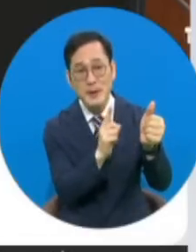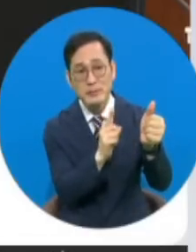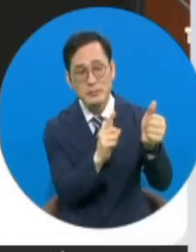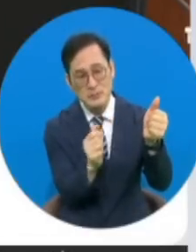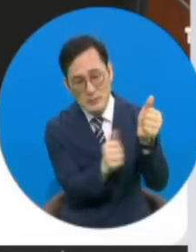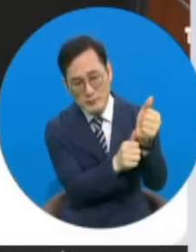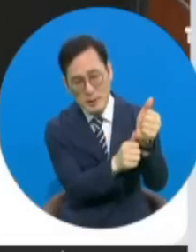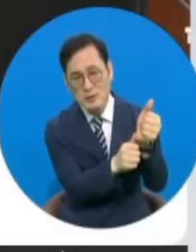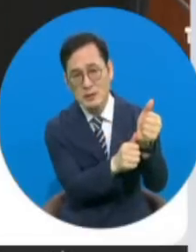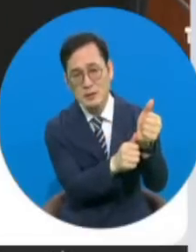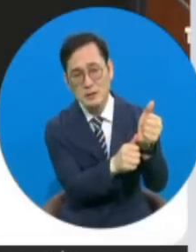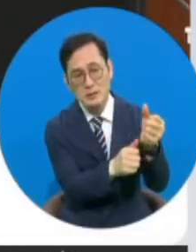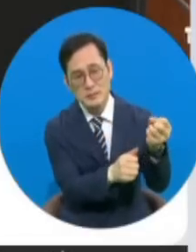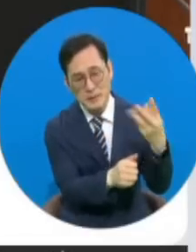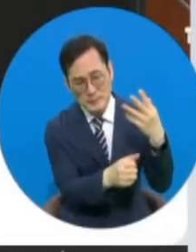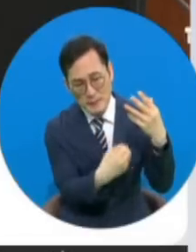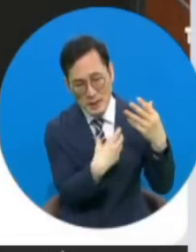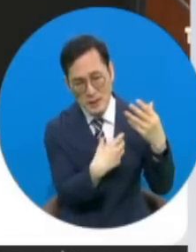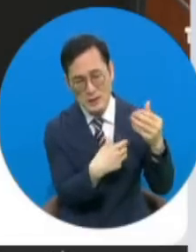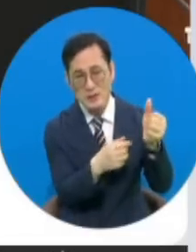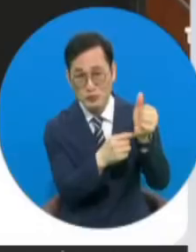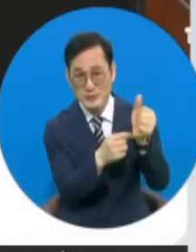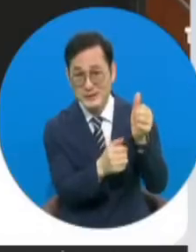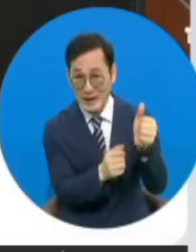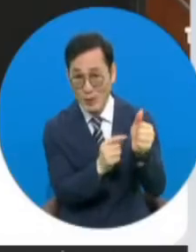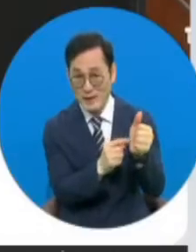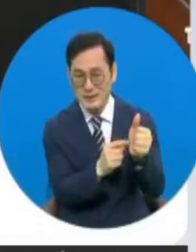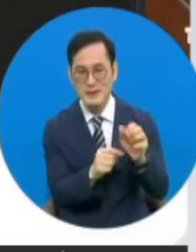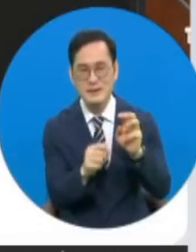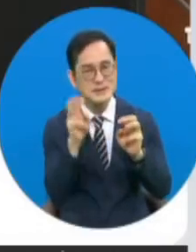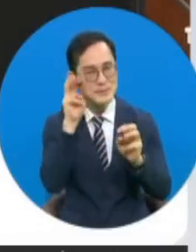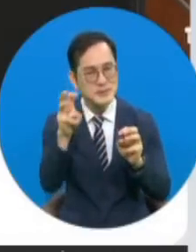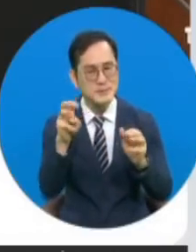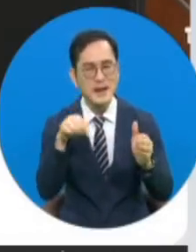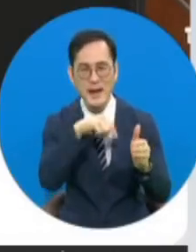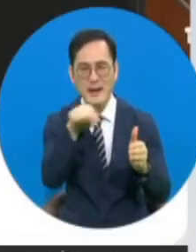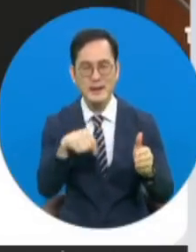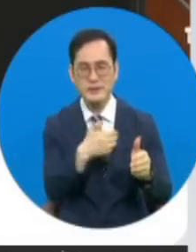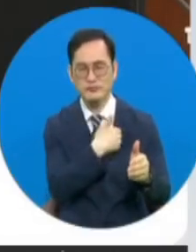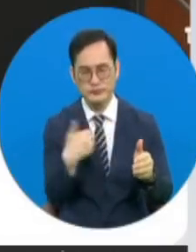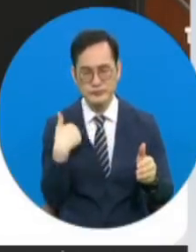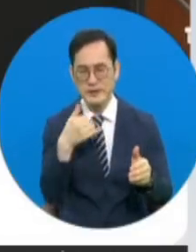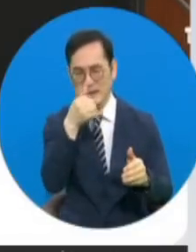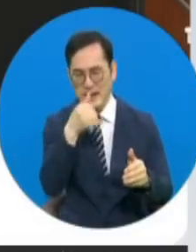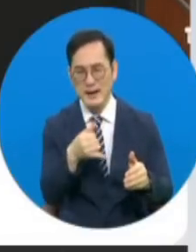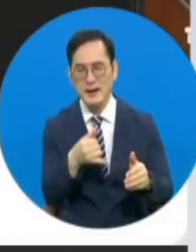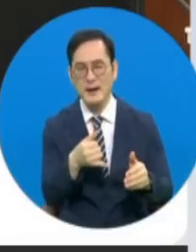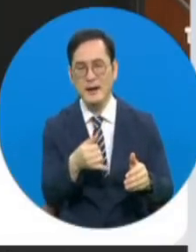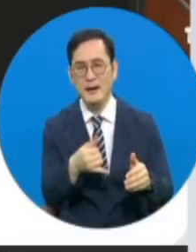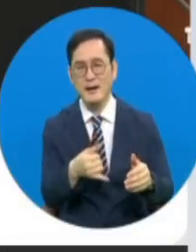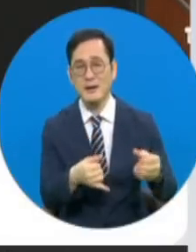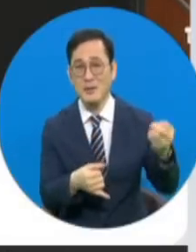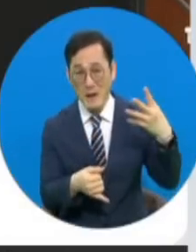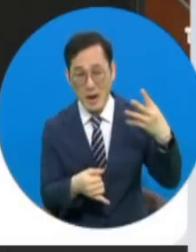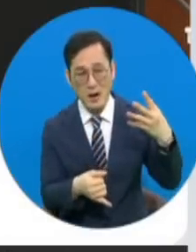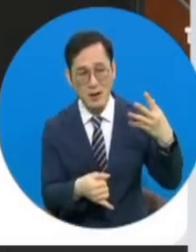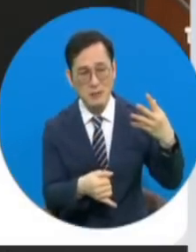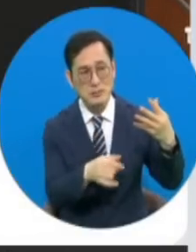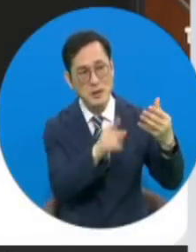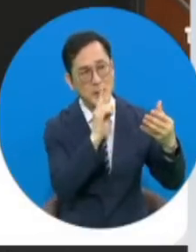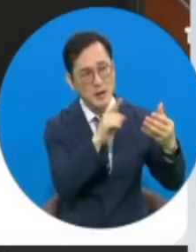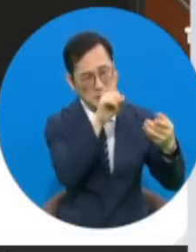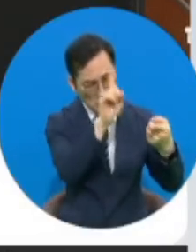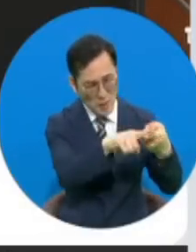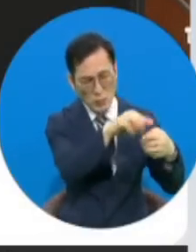겁니다 국방부 장관이 오전에 얘기했던 30일 기준 범위에서 충족하고 있다라고 얘기했던 내용들을 똑같이 이야기하고 있는